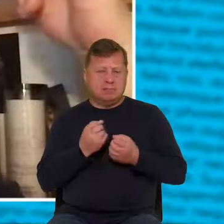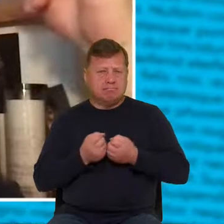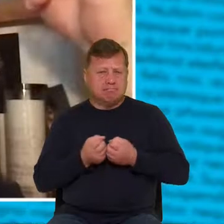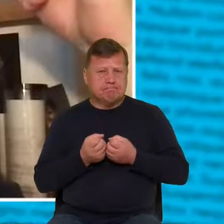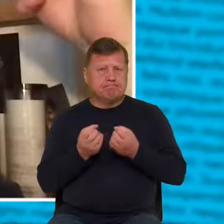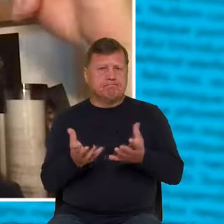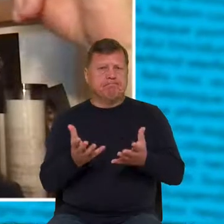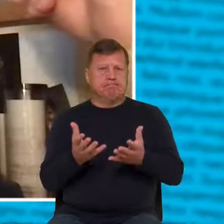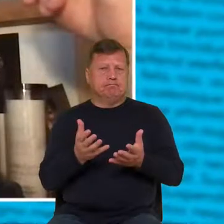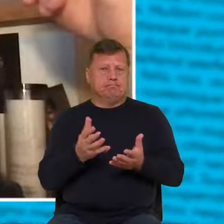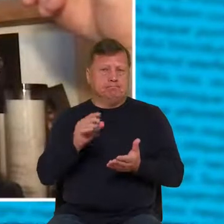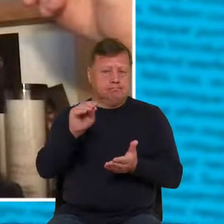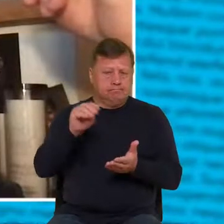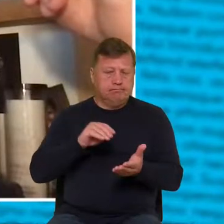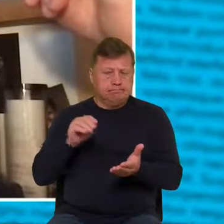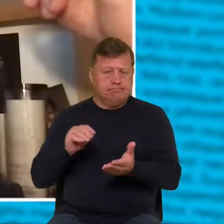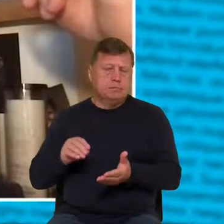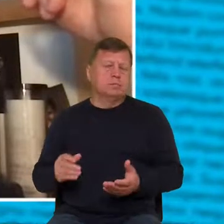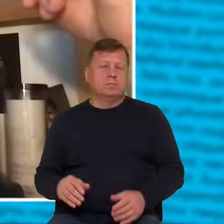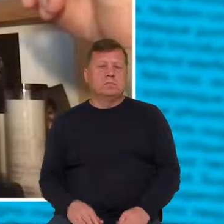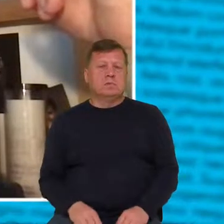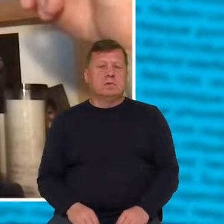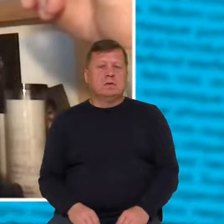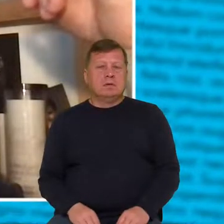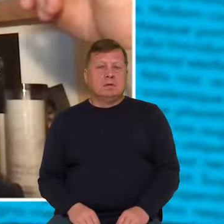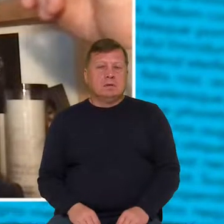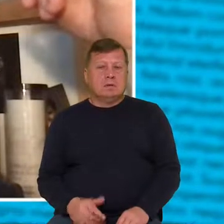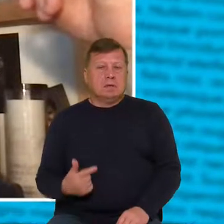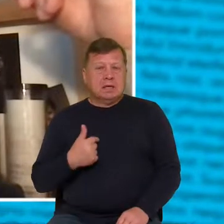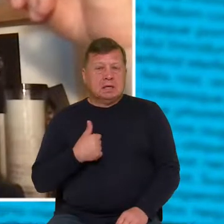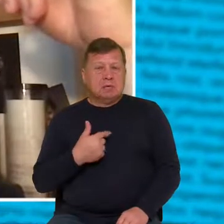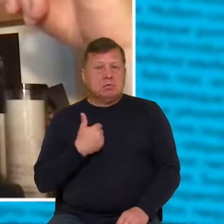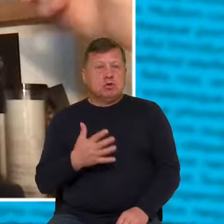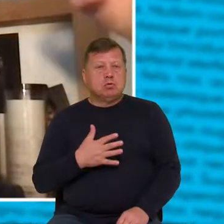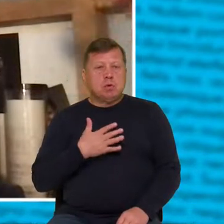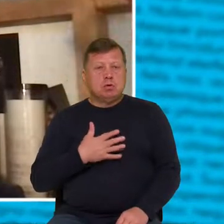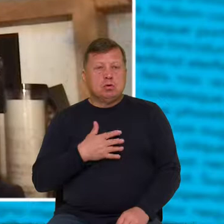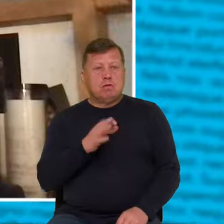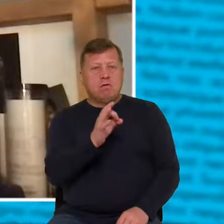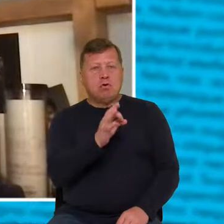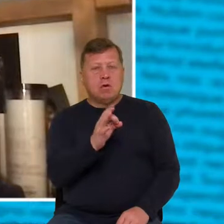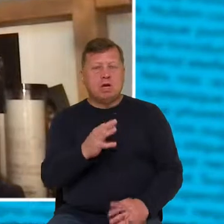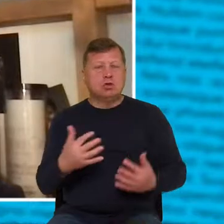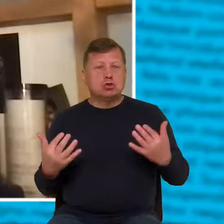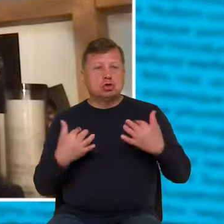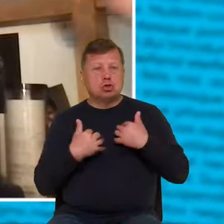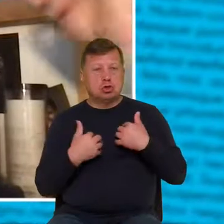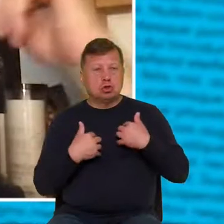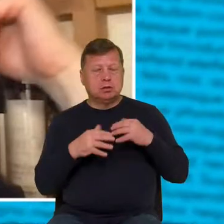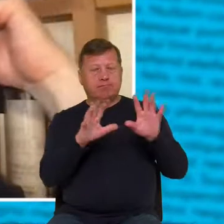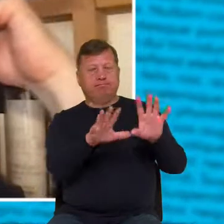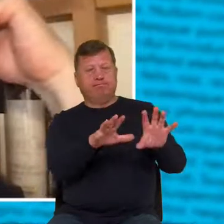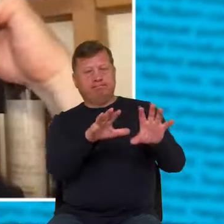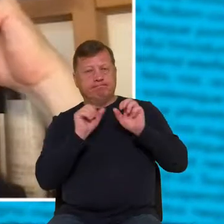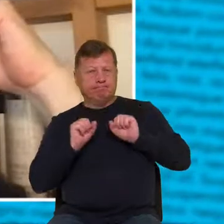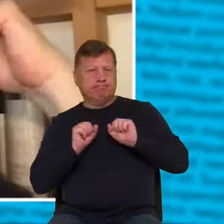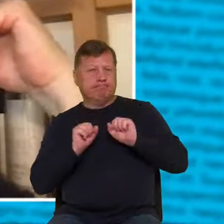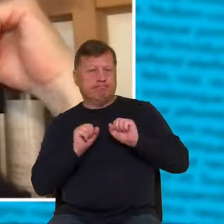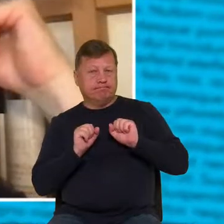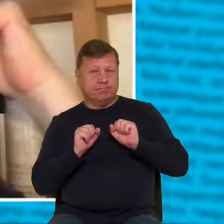że muszę poczuć teksturę ich życia, jeżeli wiecie, o co mi chodzi. Musiałem również